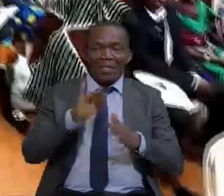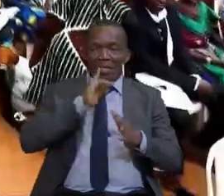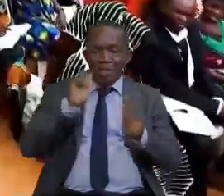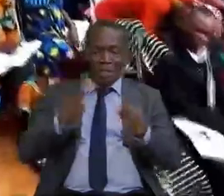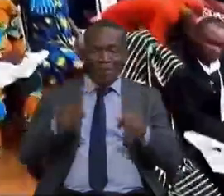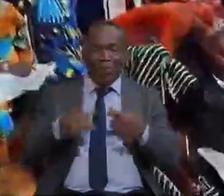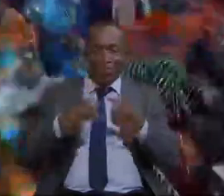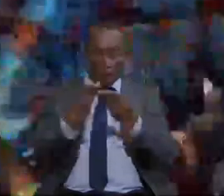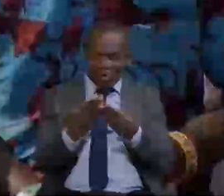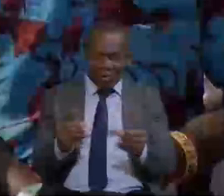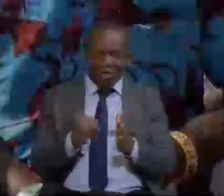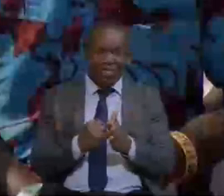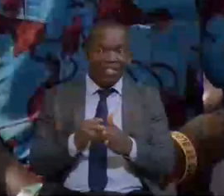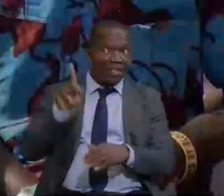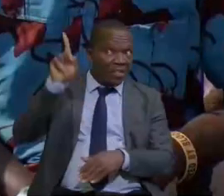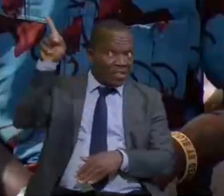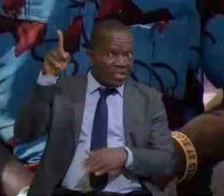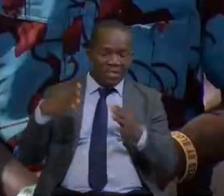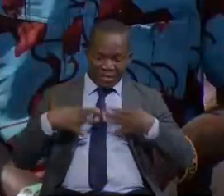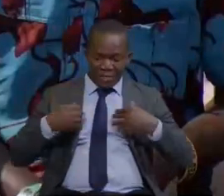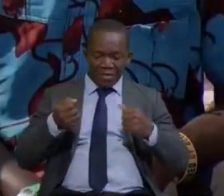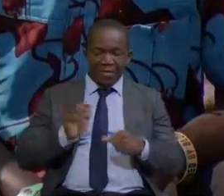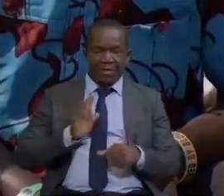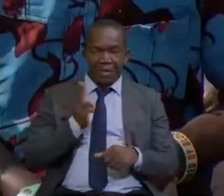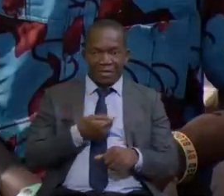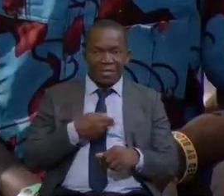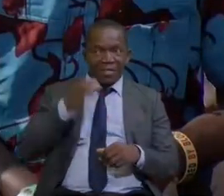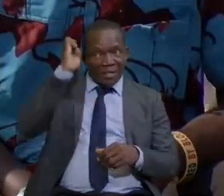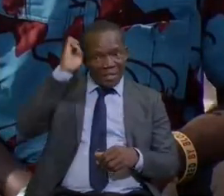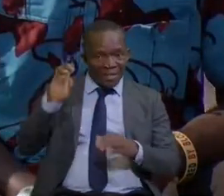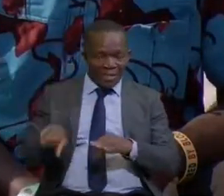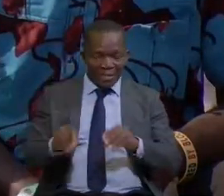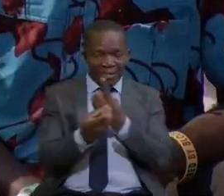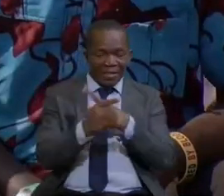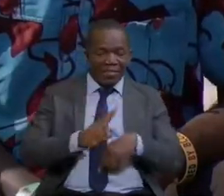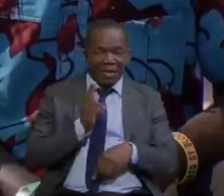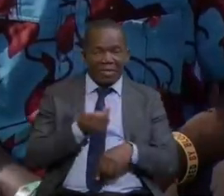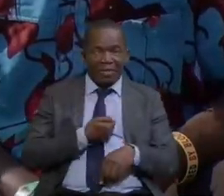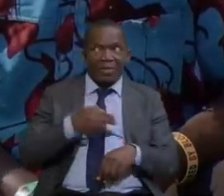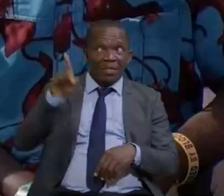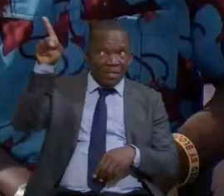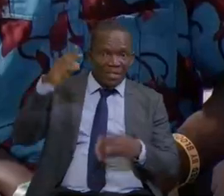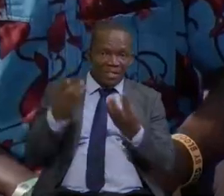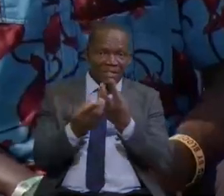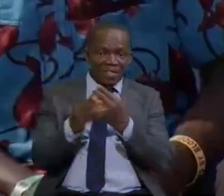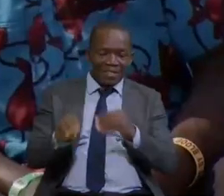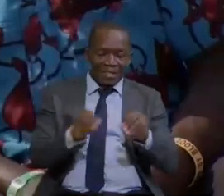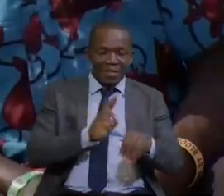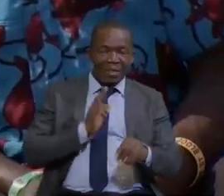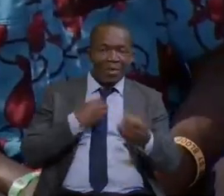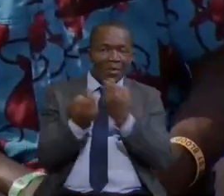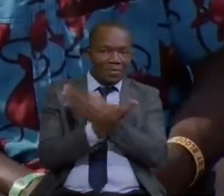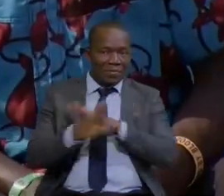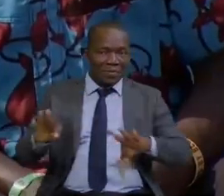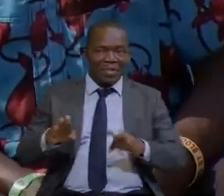il délivre, il affranchit, il transforme des vies, il change les vies pour